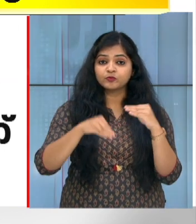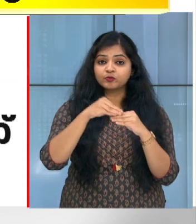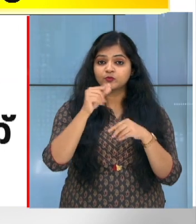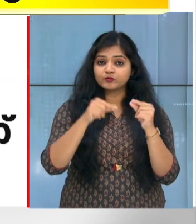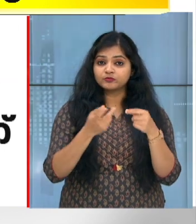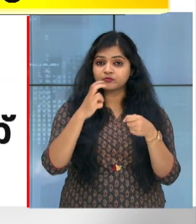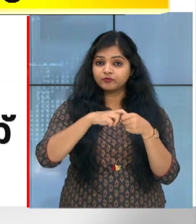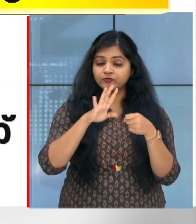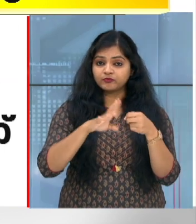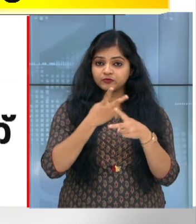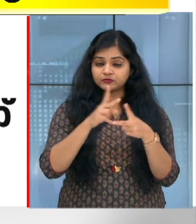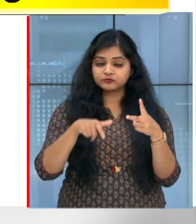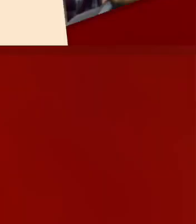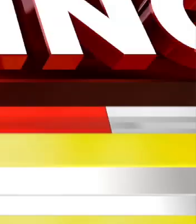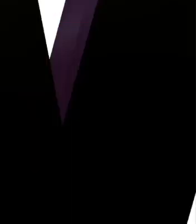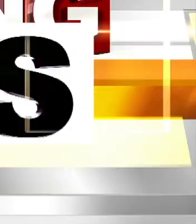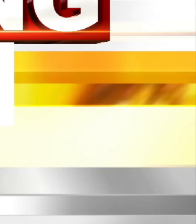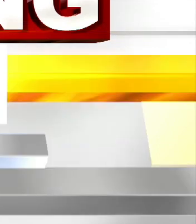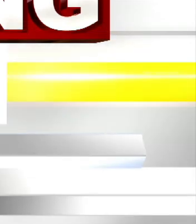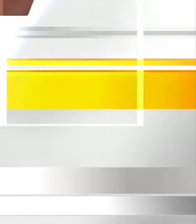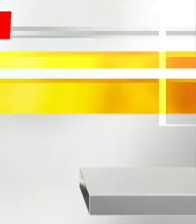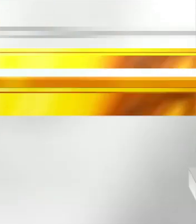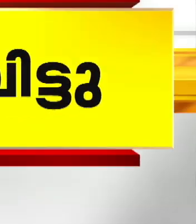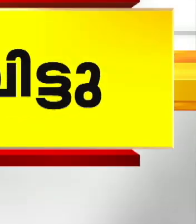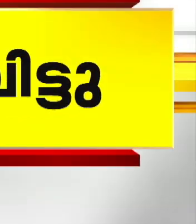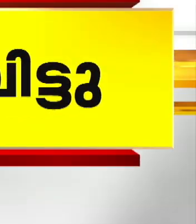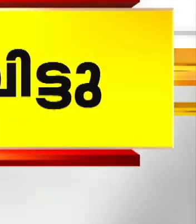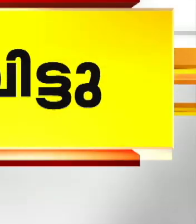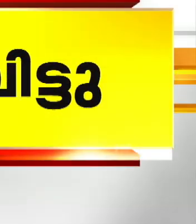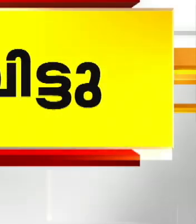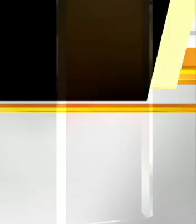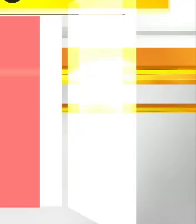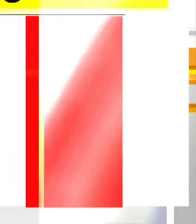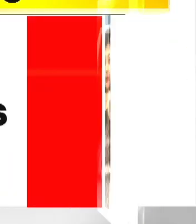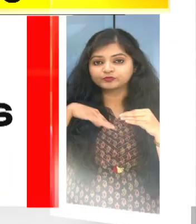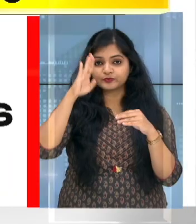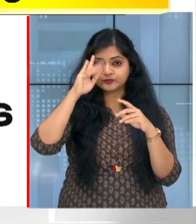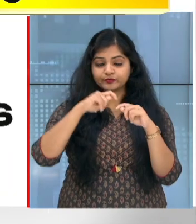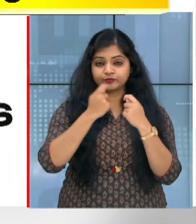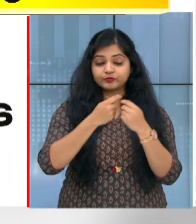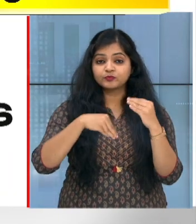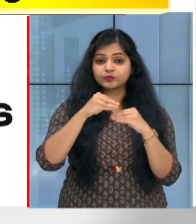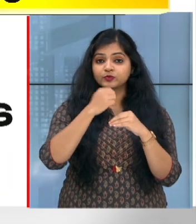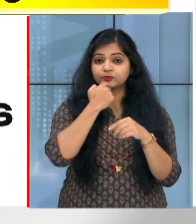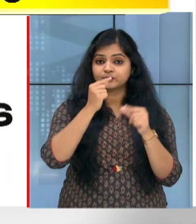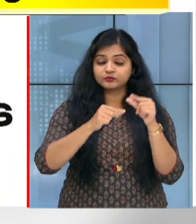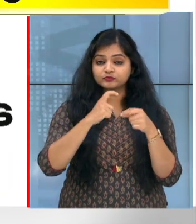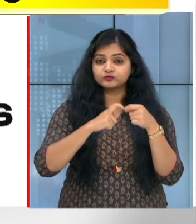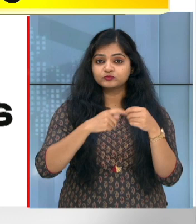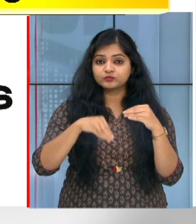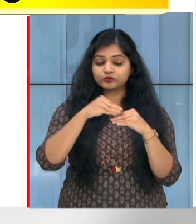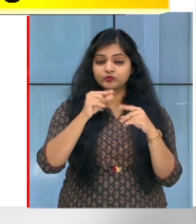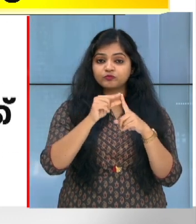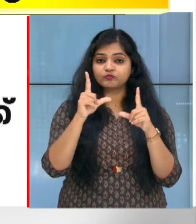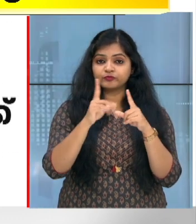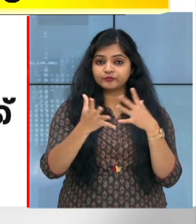ഉൾപ്പെട്ടിട്ടുണ്ടോ എന്നതടക്കമുള്ള കാര്യങ്ങൾ ഈ ഒരു കസ്റ്റഡി കാലാവധിയിൽ പോലീസിന് മനസ്സിലാക്കേണ്ടതുണ്ട്. കൂടുതൽ പ്രതികളെ ചോദ്യം ചെയ്യേണ്ടതുണ്ട്, പ്രതികളെ എത്തിച്ച് തെളിവെടുക്കേണ്ടതുണ്ട്.